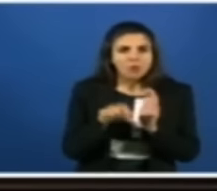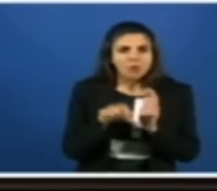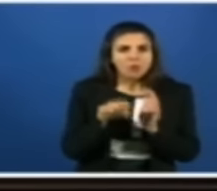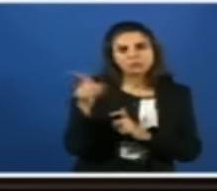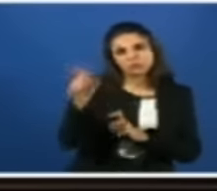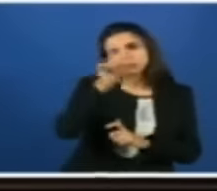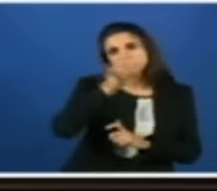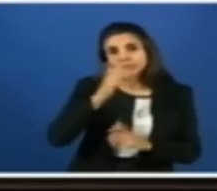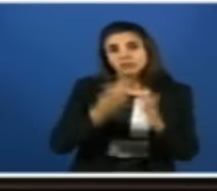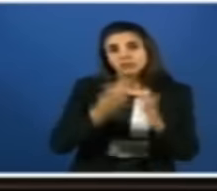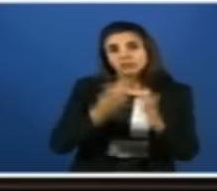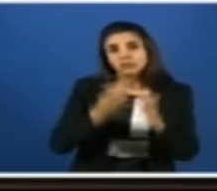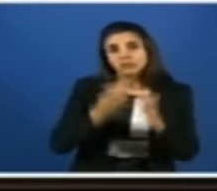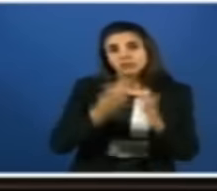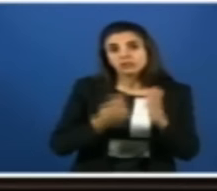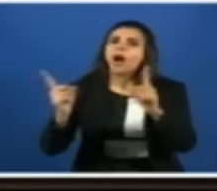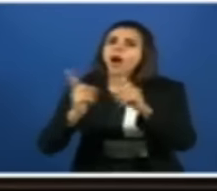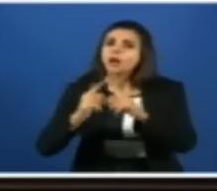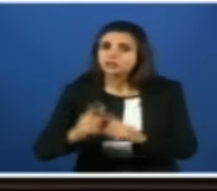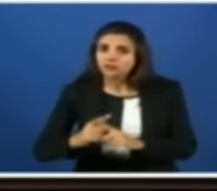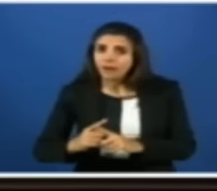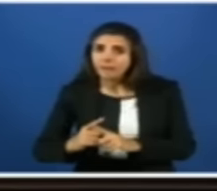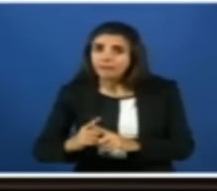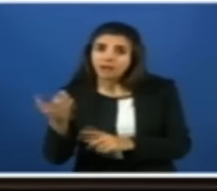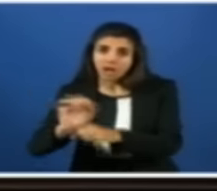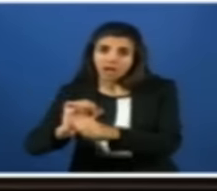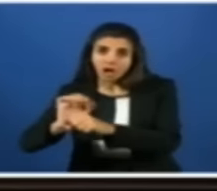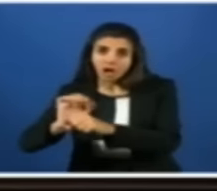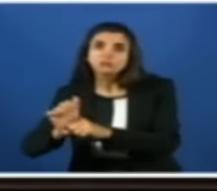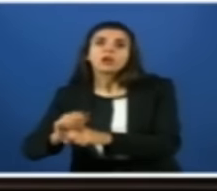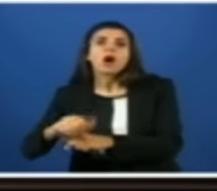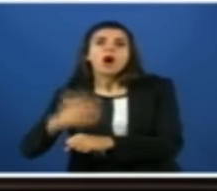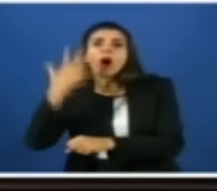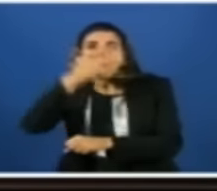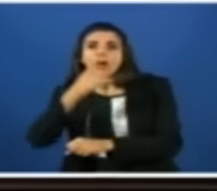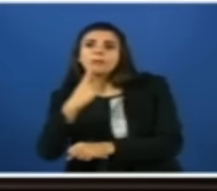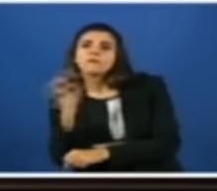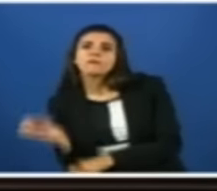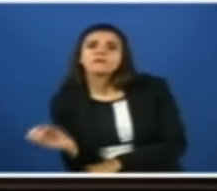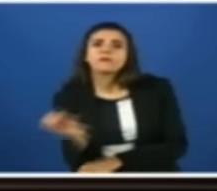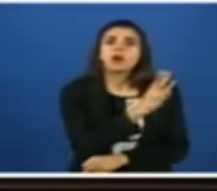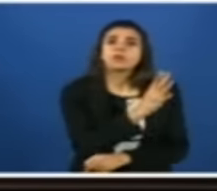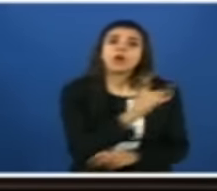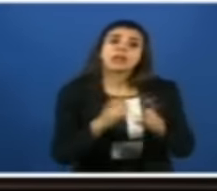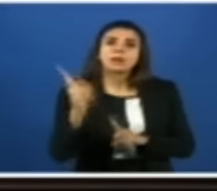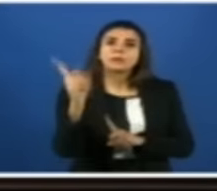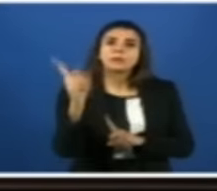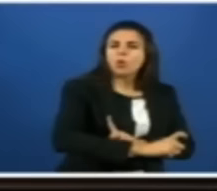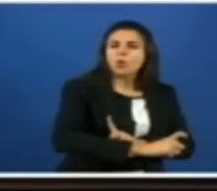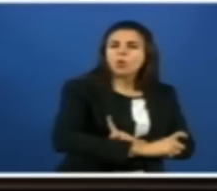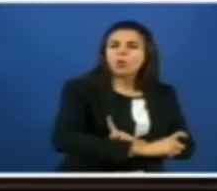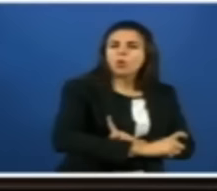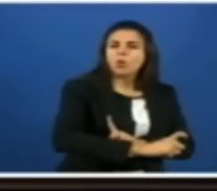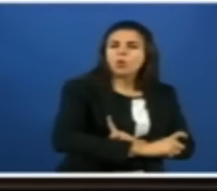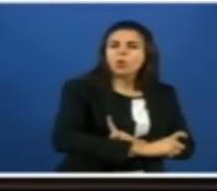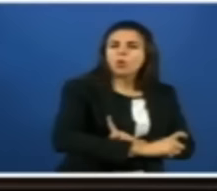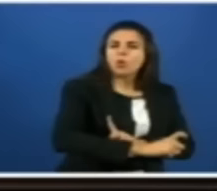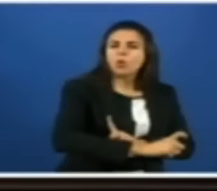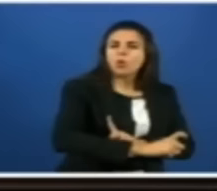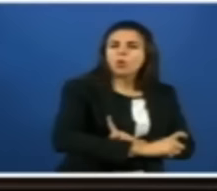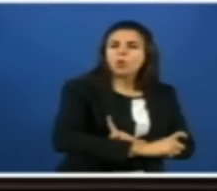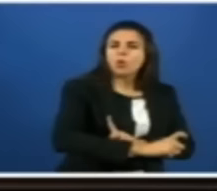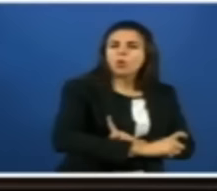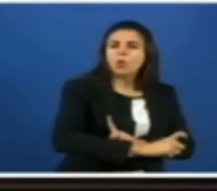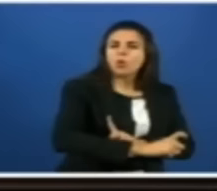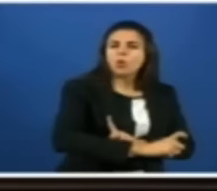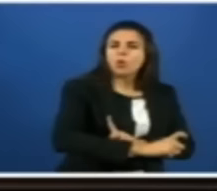teröristlerin hesabını Suudi Arabistan'dan sormak ve orada hayatını